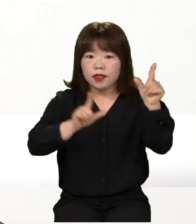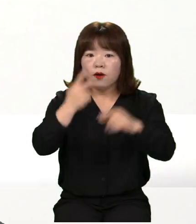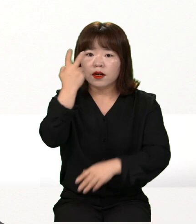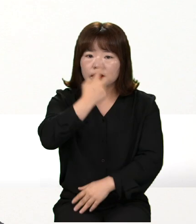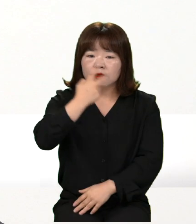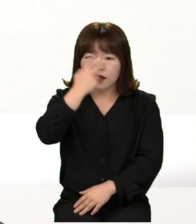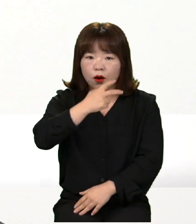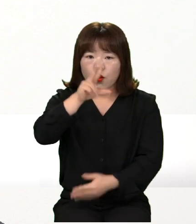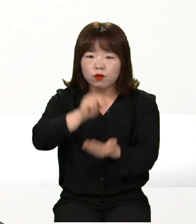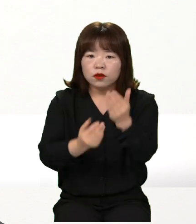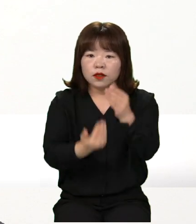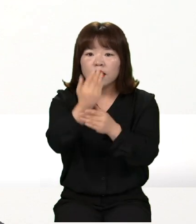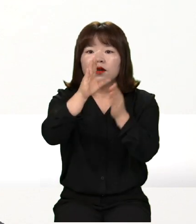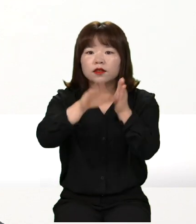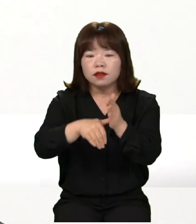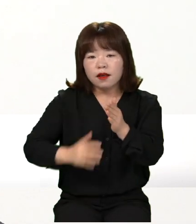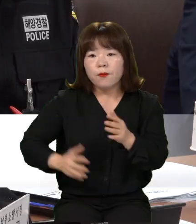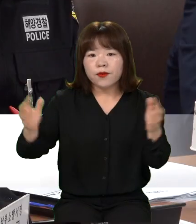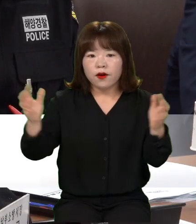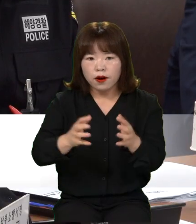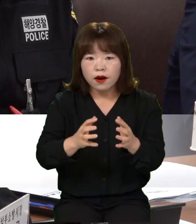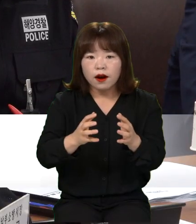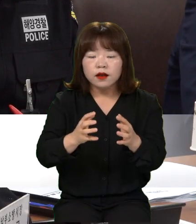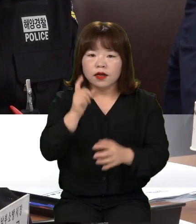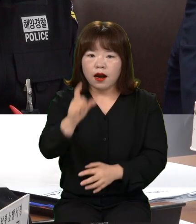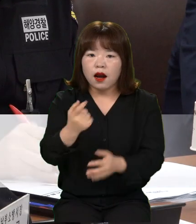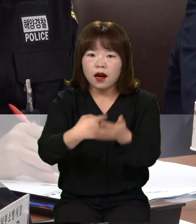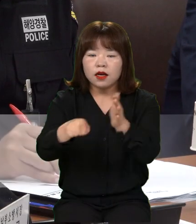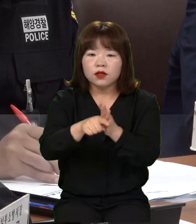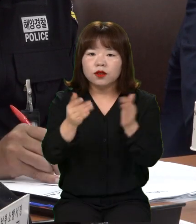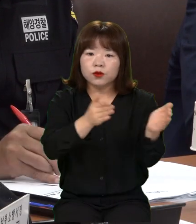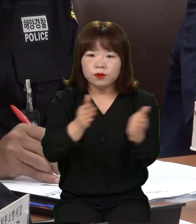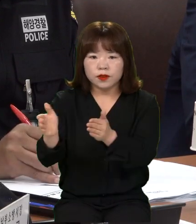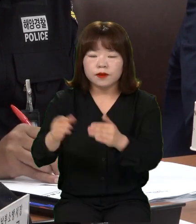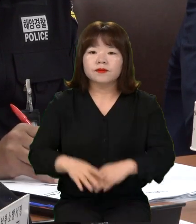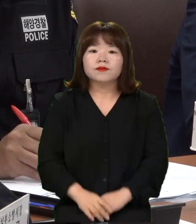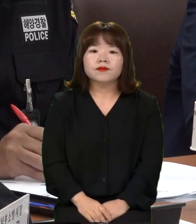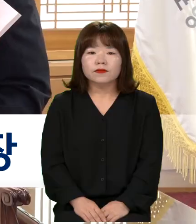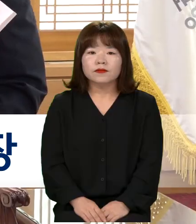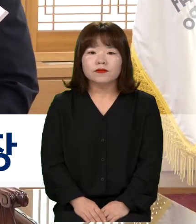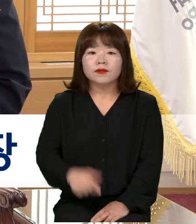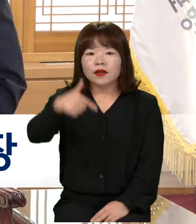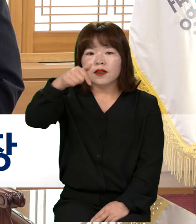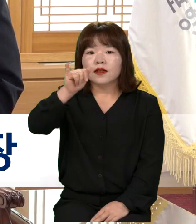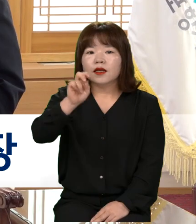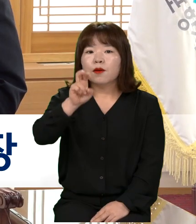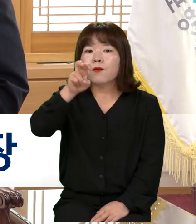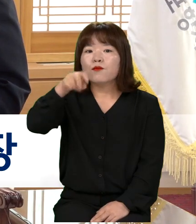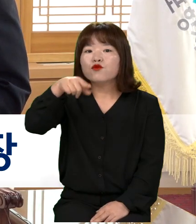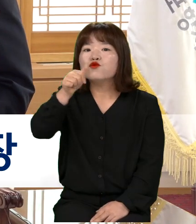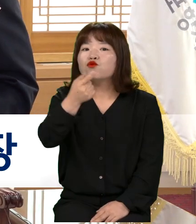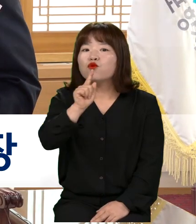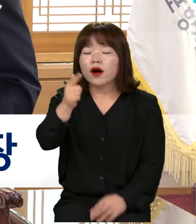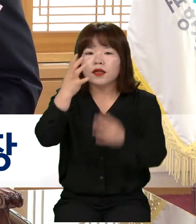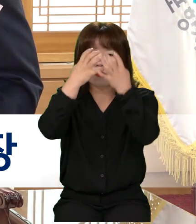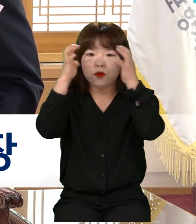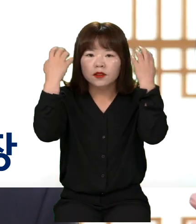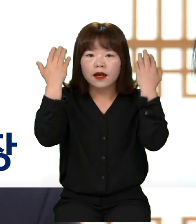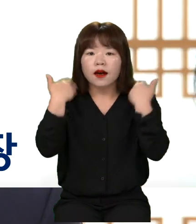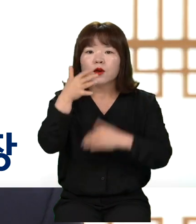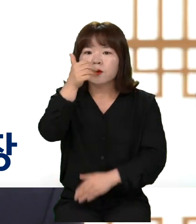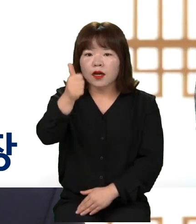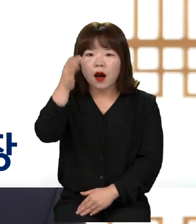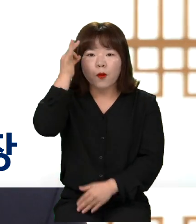유사시 공동대응체계를 통한 협력을 강화하기 위해 마련됐습니다 김무환 포스텍